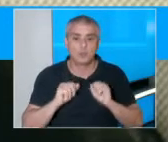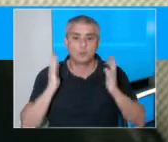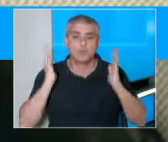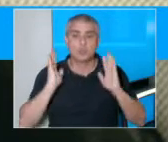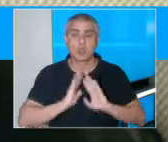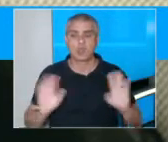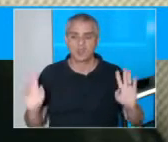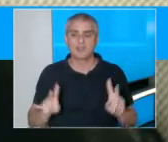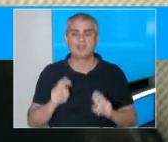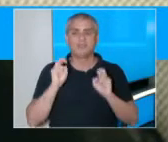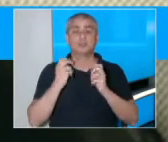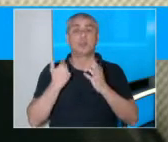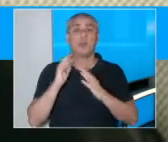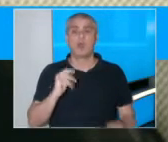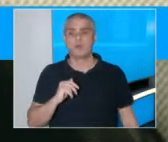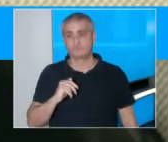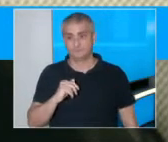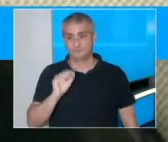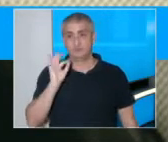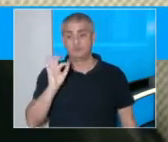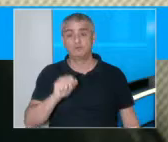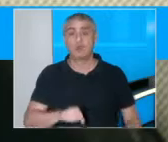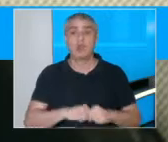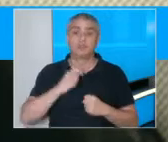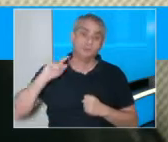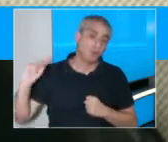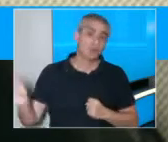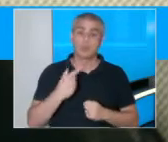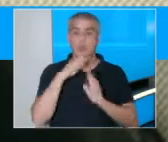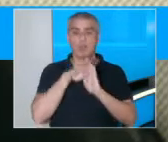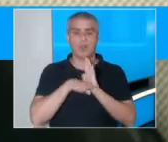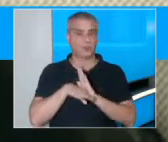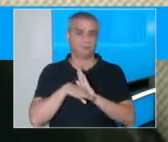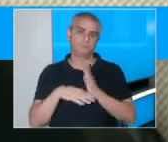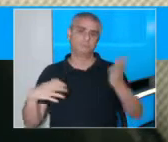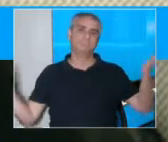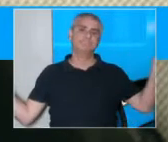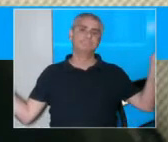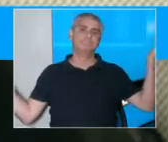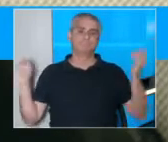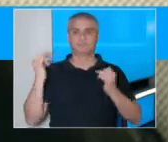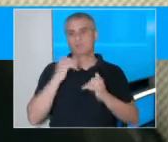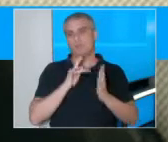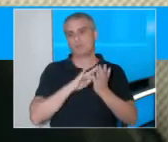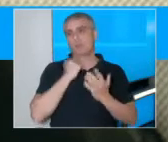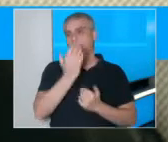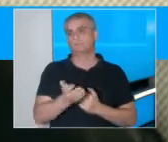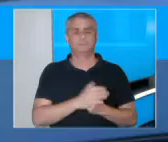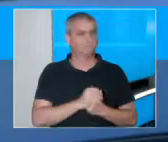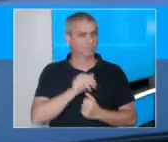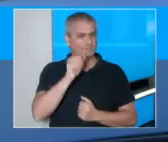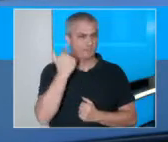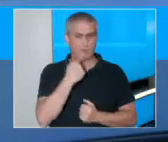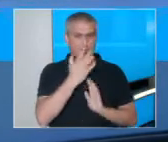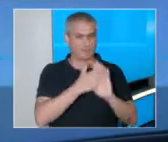שערורייתית, ניצול של רוב קואליציוני, כדי לשבור פה את כל הכללים בבית הזה, ולצערי זה הביא את המקום הזה למקומות קשים מאוד. אבי הזכיר